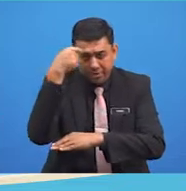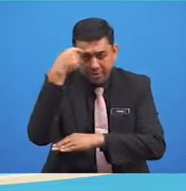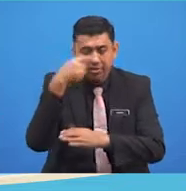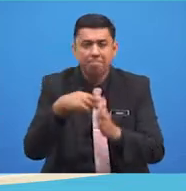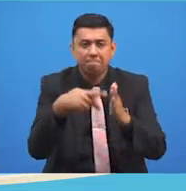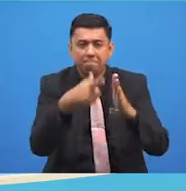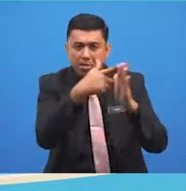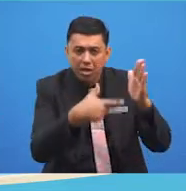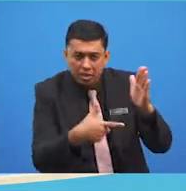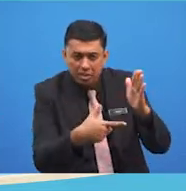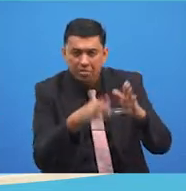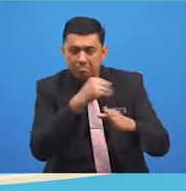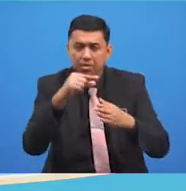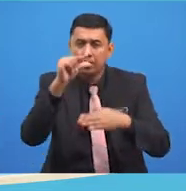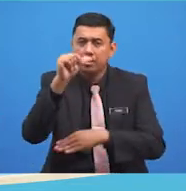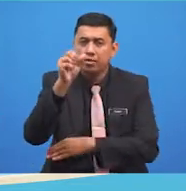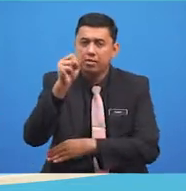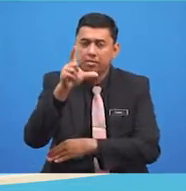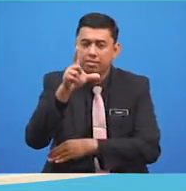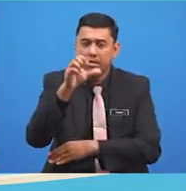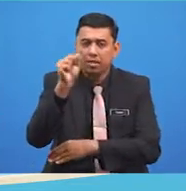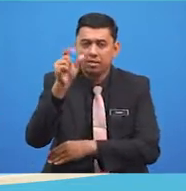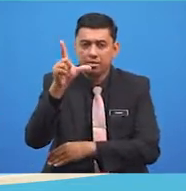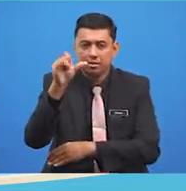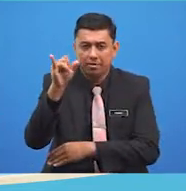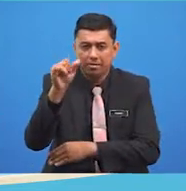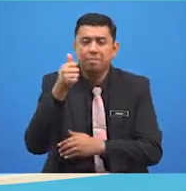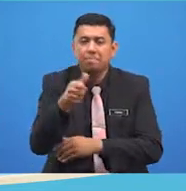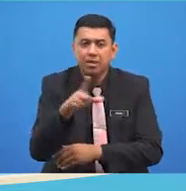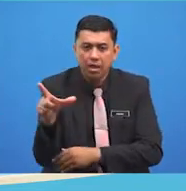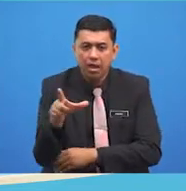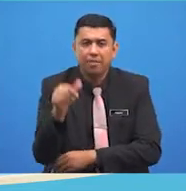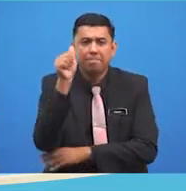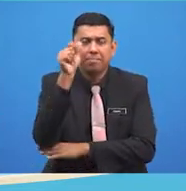pelombongan dan gas asli ialah? Cuba murid-murid jawab.